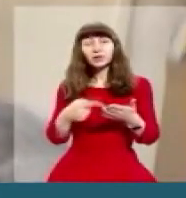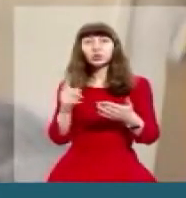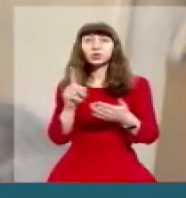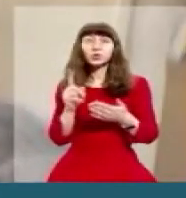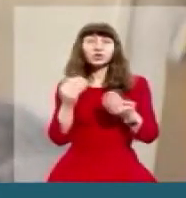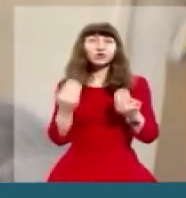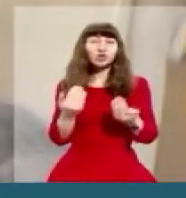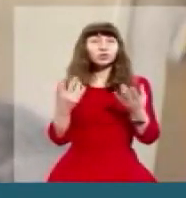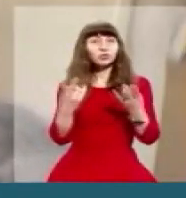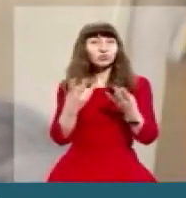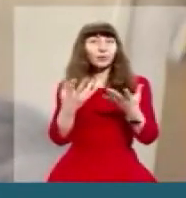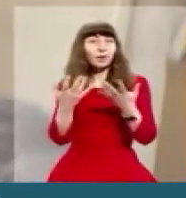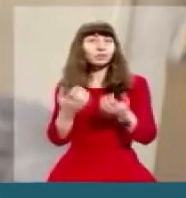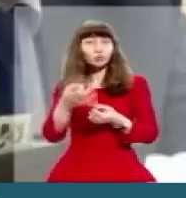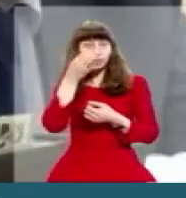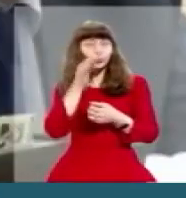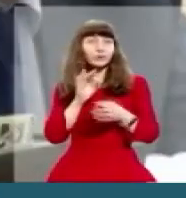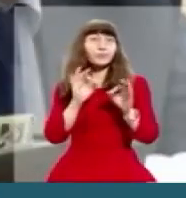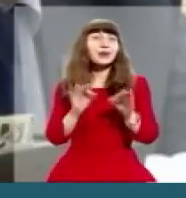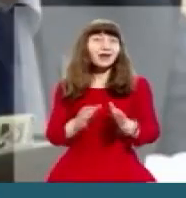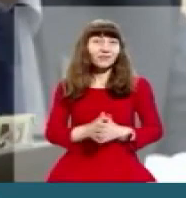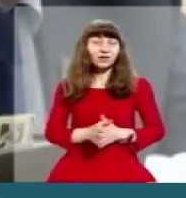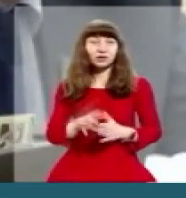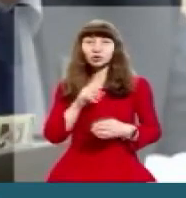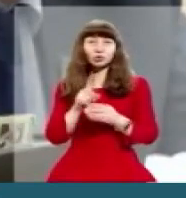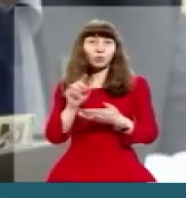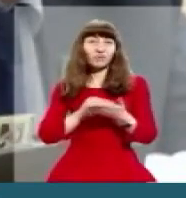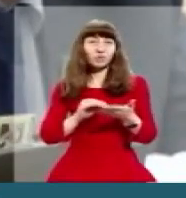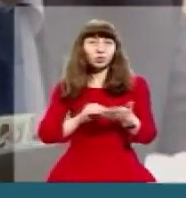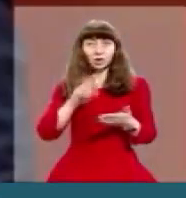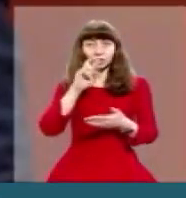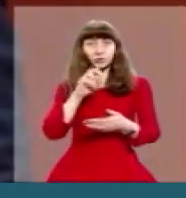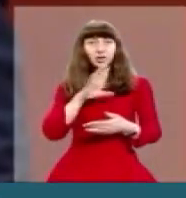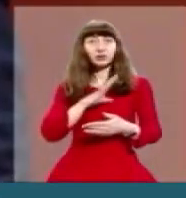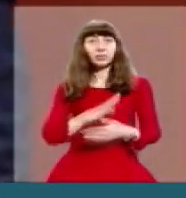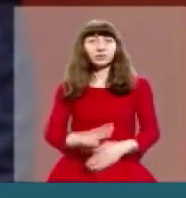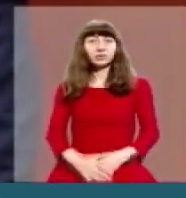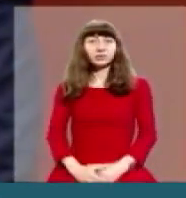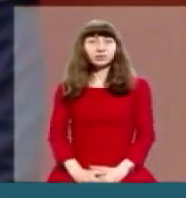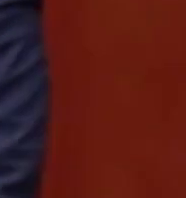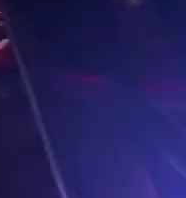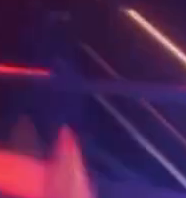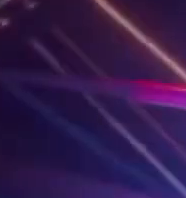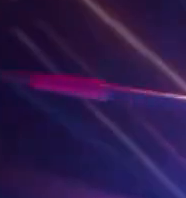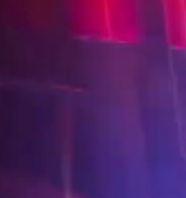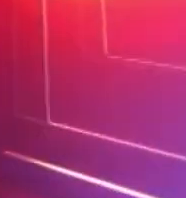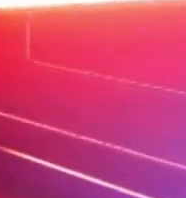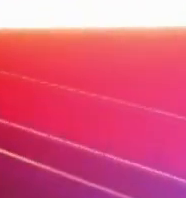извлечь из январской трагедии правильные уроки, чтобы не допустить ее повторения в будущем.